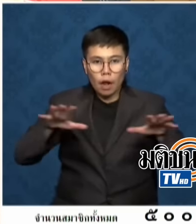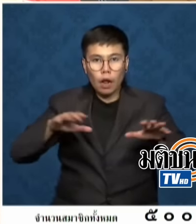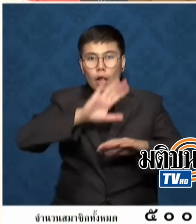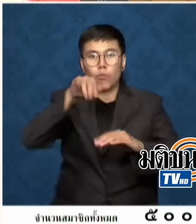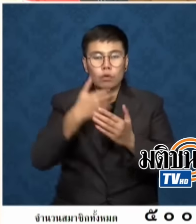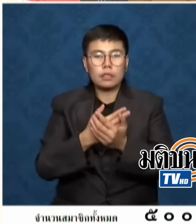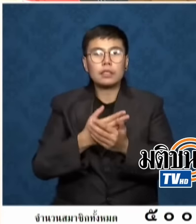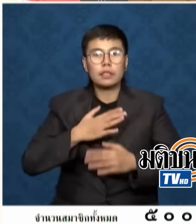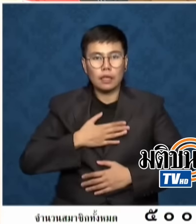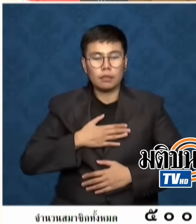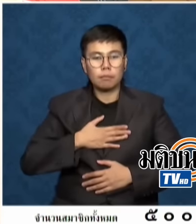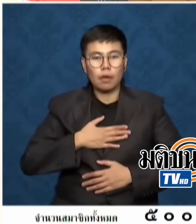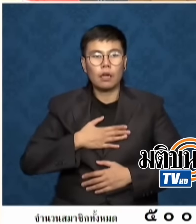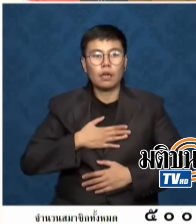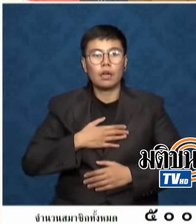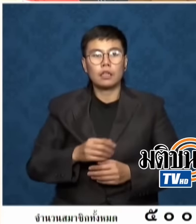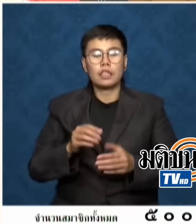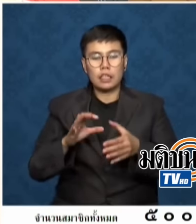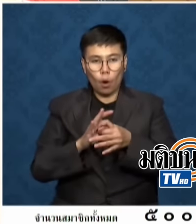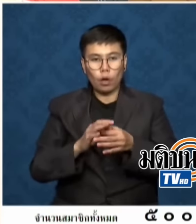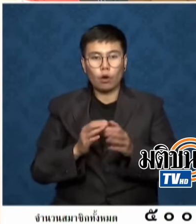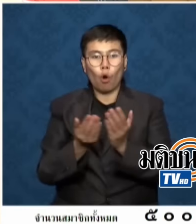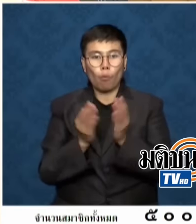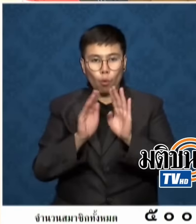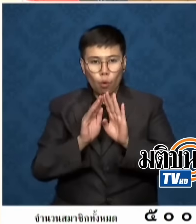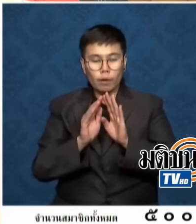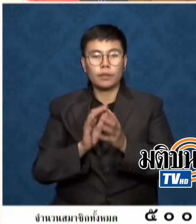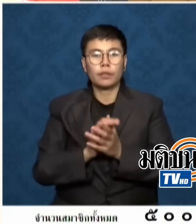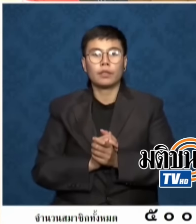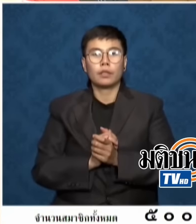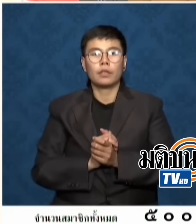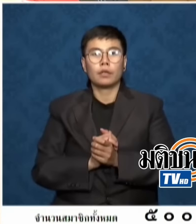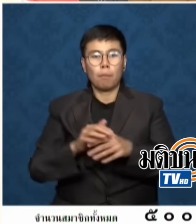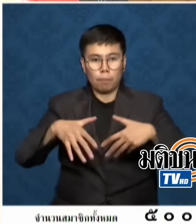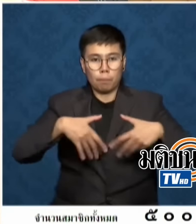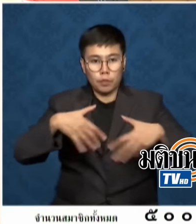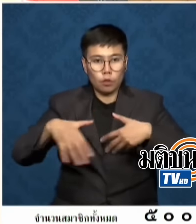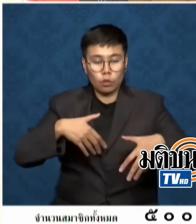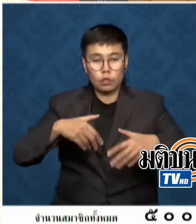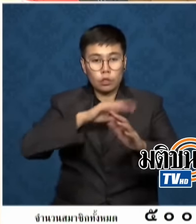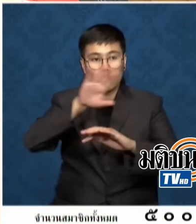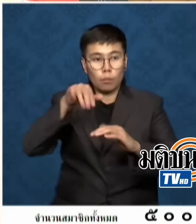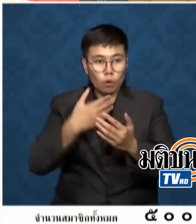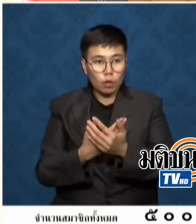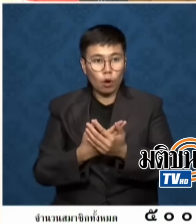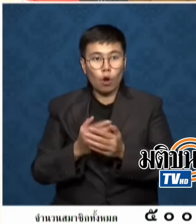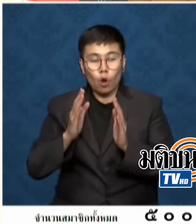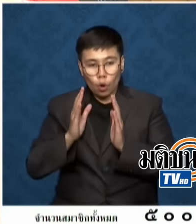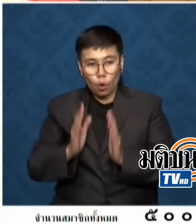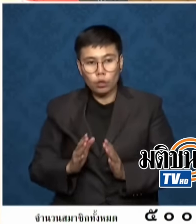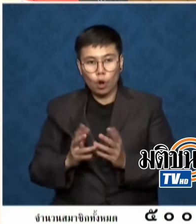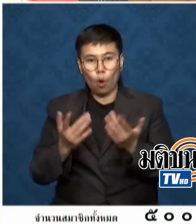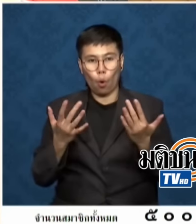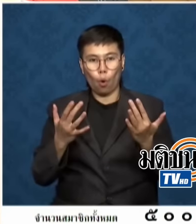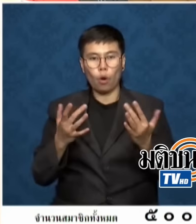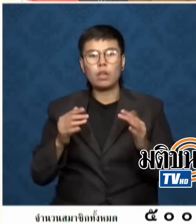ดิฉันจะมาสื่อสารสิทธิการจัดตั้งครอบครัวให้กับประชาชนทุกๆคนแล้วก็คนที่เขากำลังร